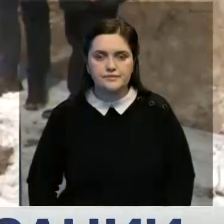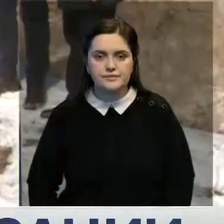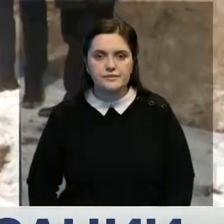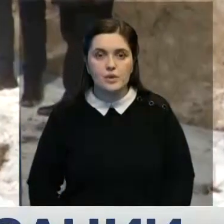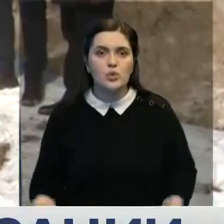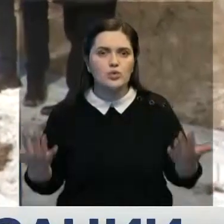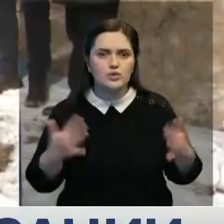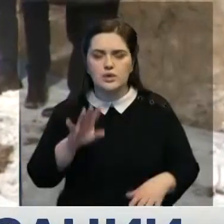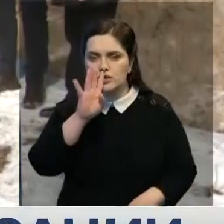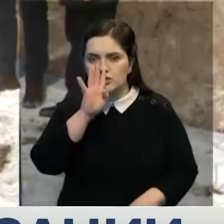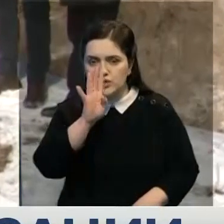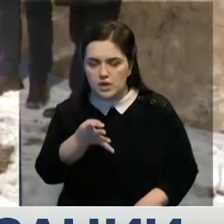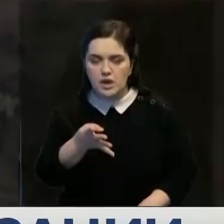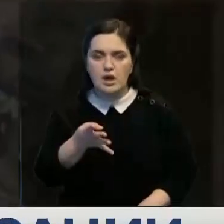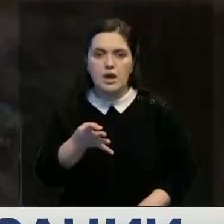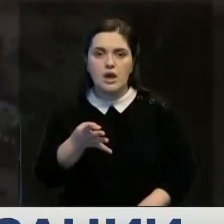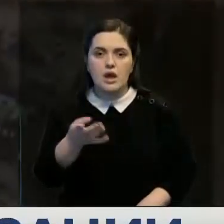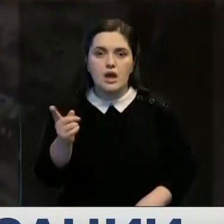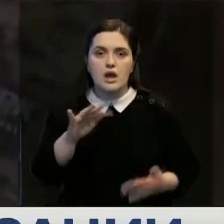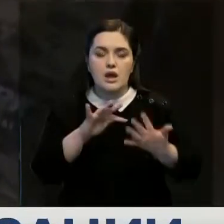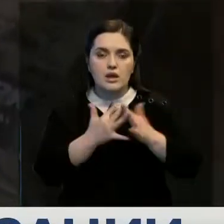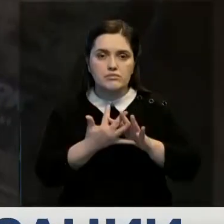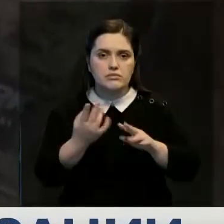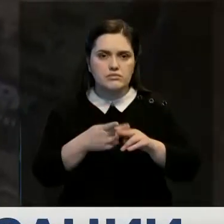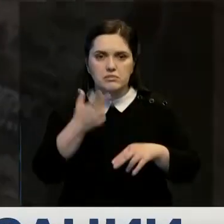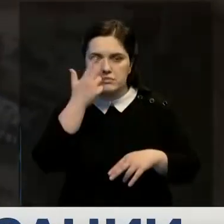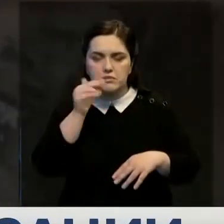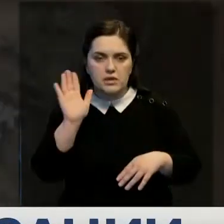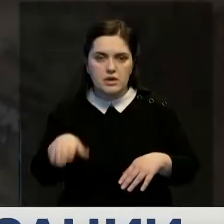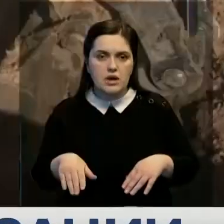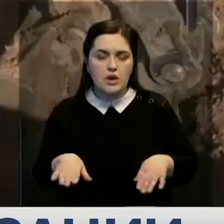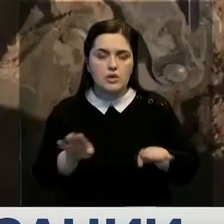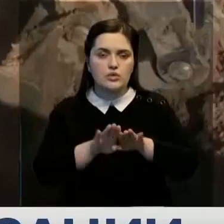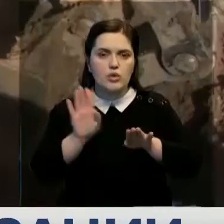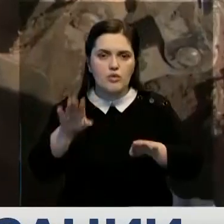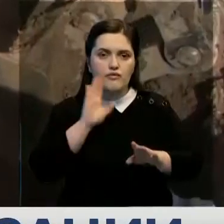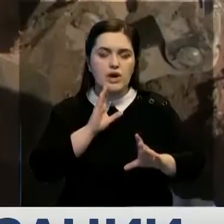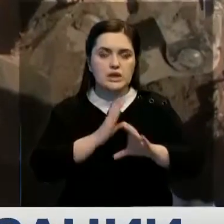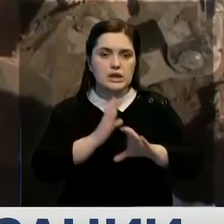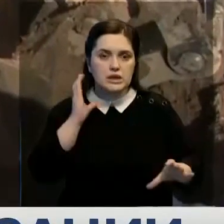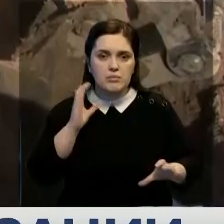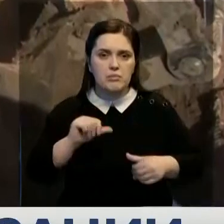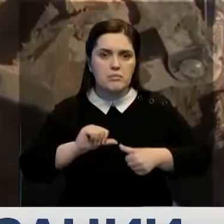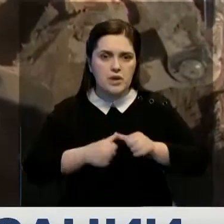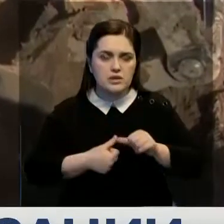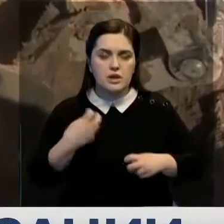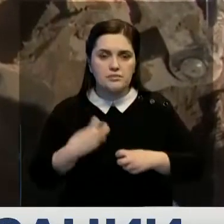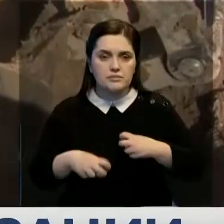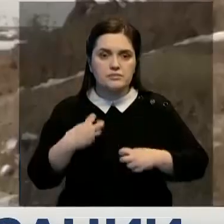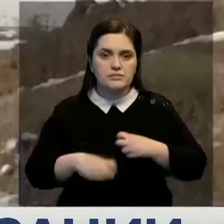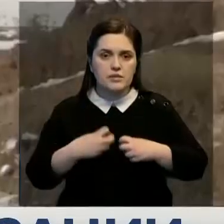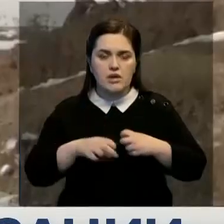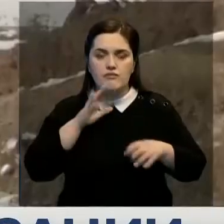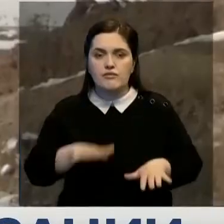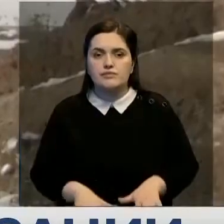Уже четвертый год подряд жители поселка Самсы наблюдают ставшую здесь привычной картину. Магистральные трубы водопровода почему-то постоянно прорывает. Вода